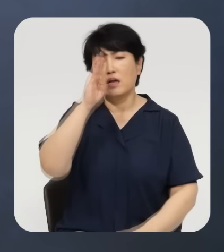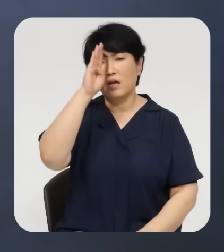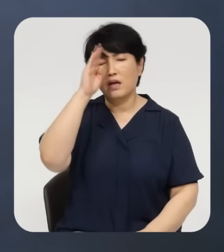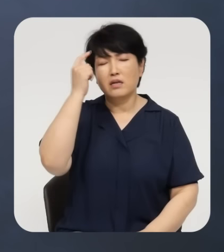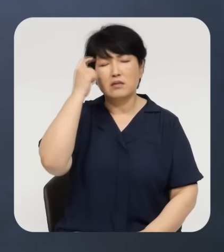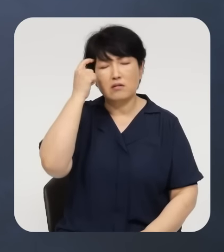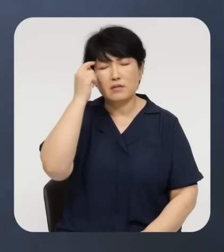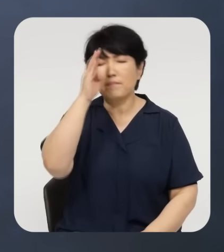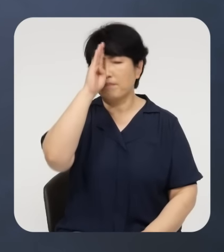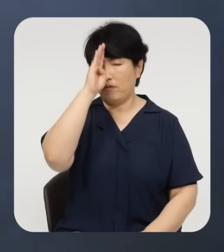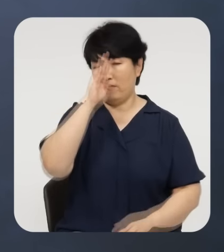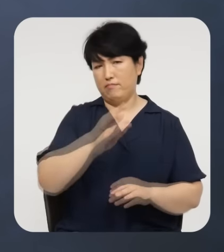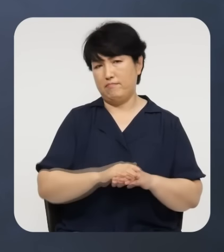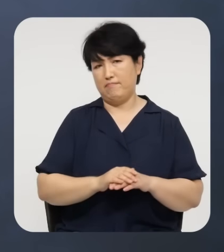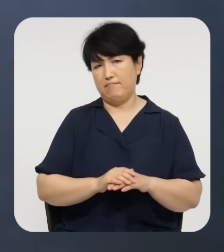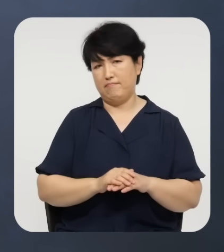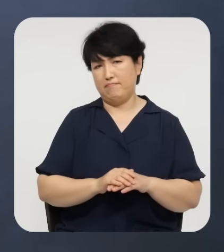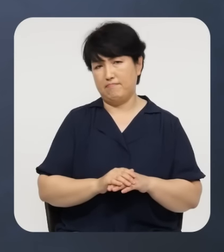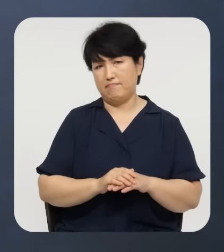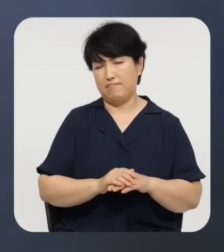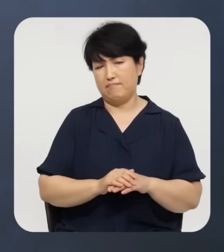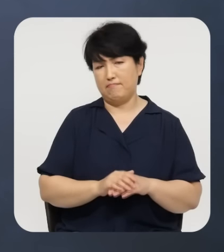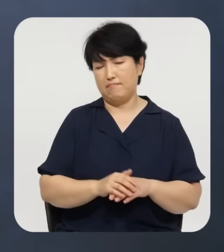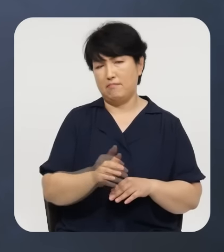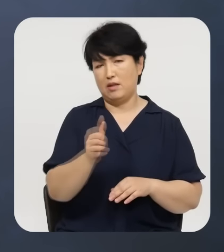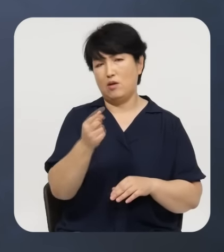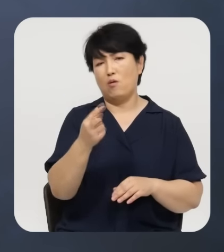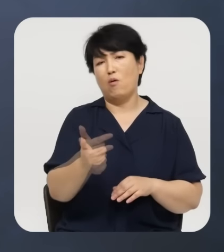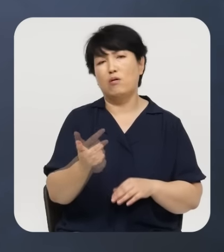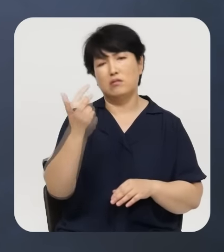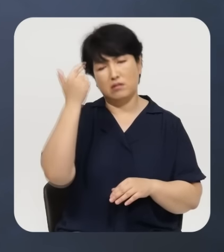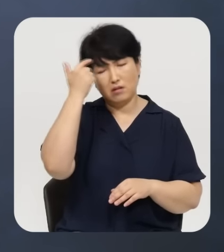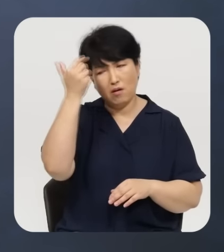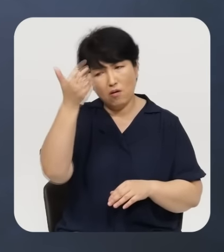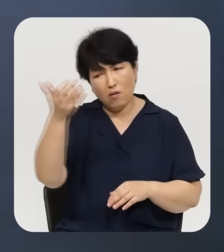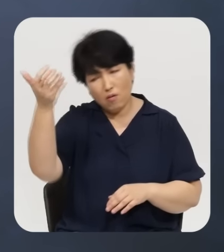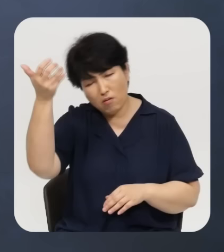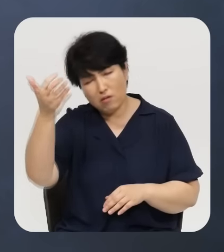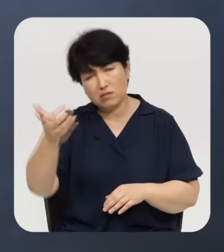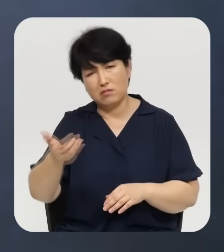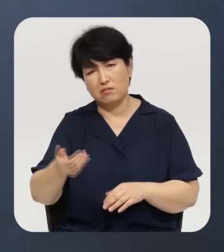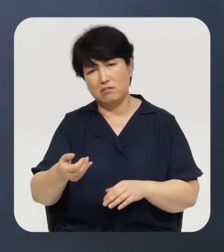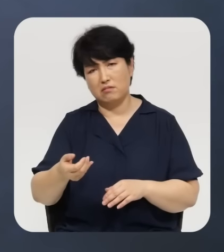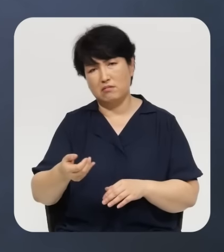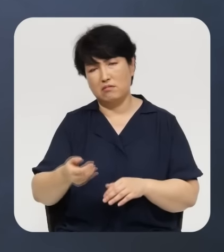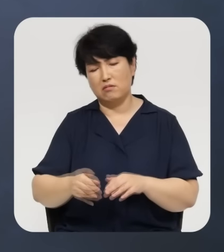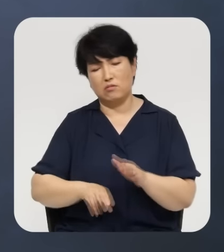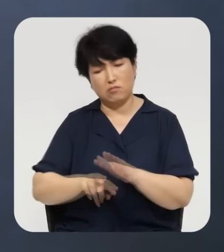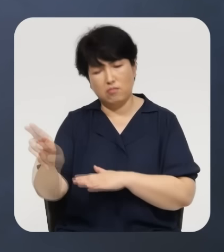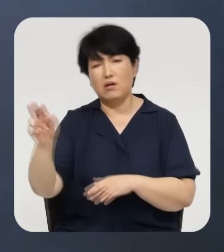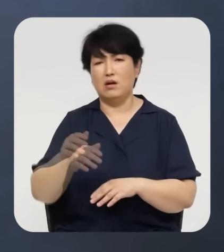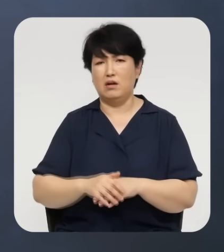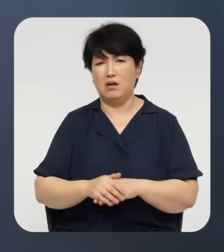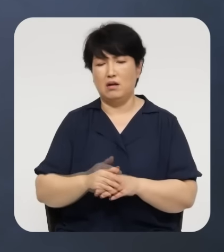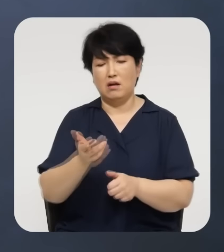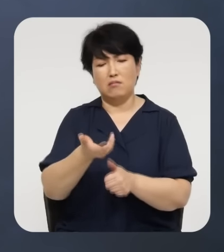지금 병이 들었다. 옛날로 말하면 혼이 빠졌다. 이렇게 말, 혼을, 정신을